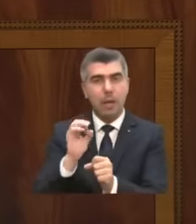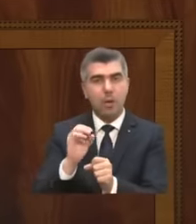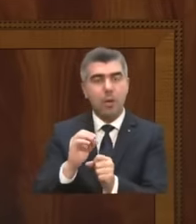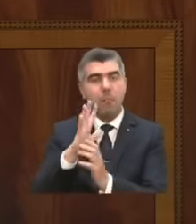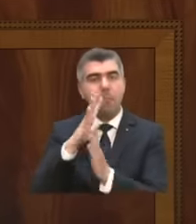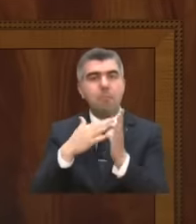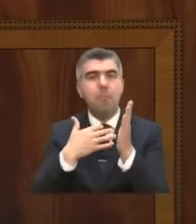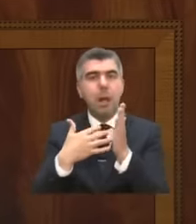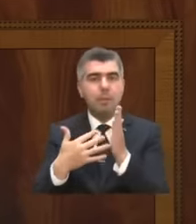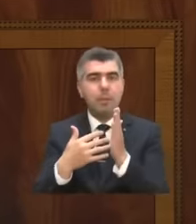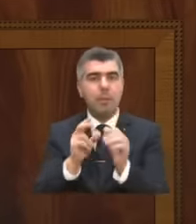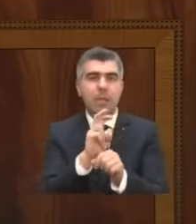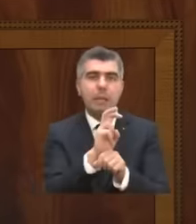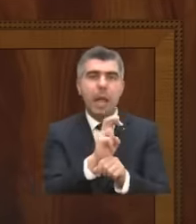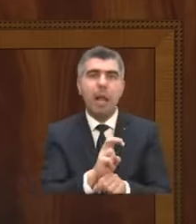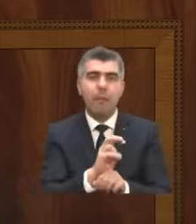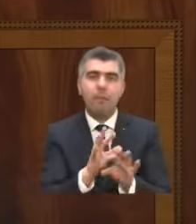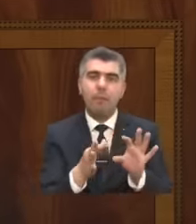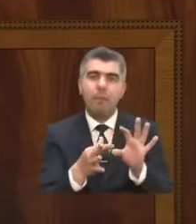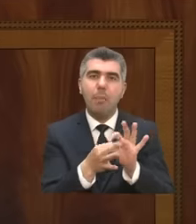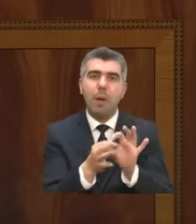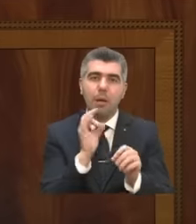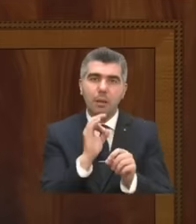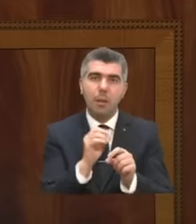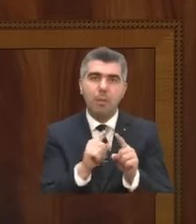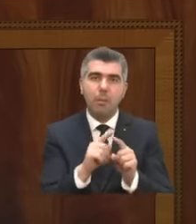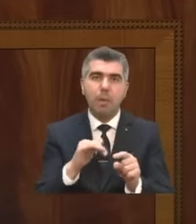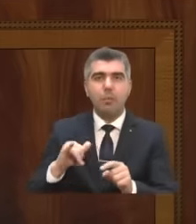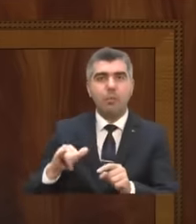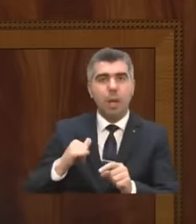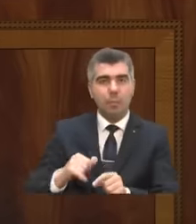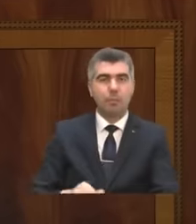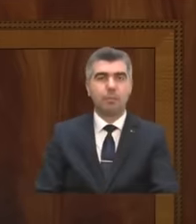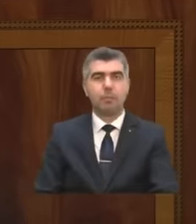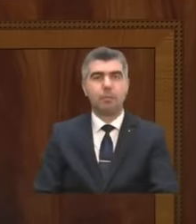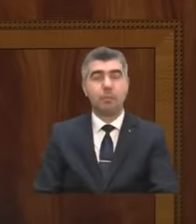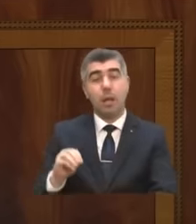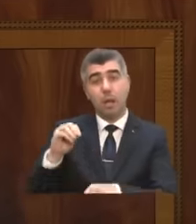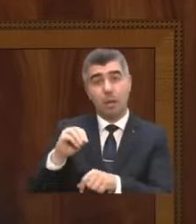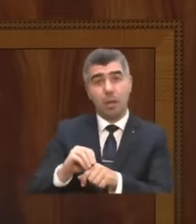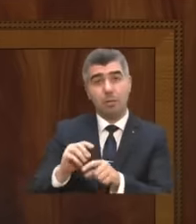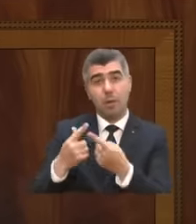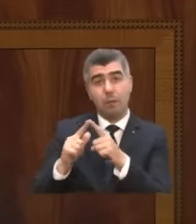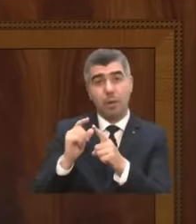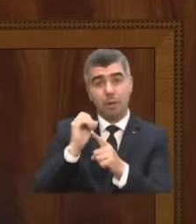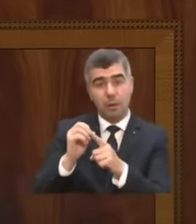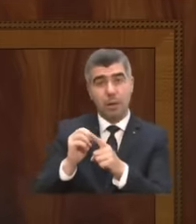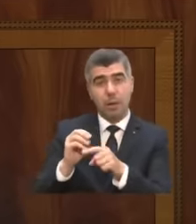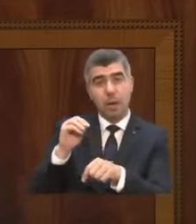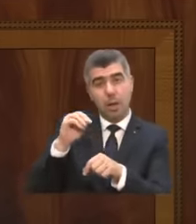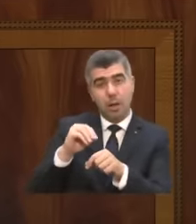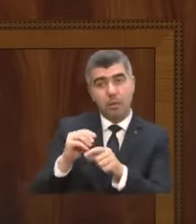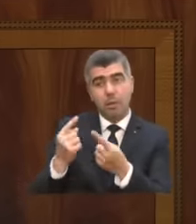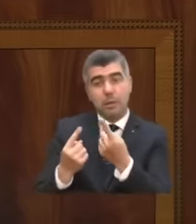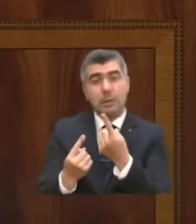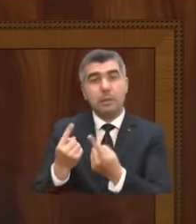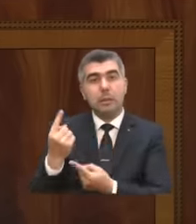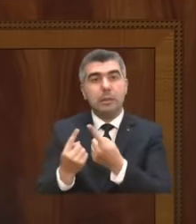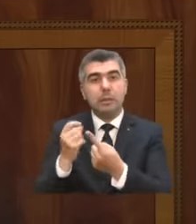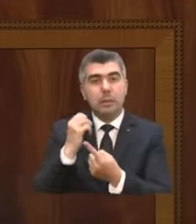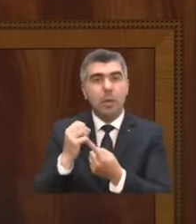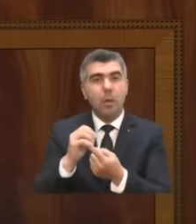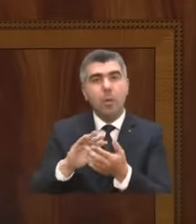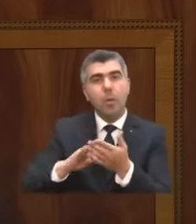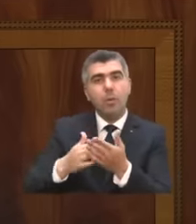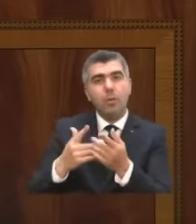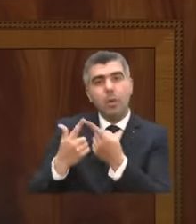رئيس الحكومة نعتبرها مقاربة عقيمة. أوراش إعادة إنتاج الإنعاش الوطني والخدمة المدنية، رغم أن الخدمة المدنية